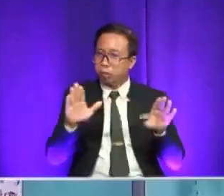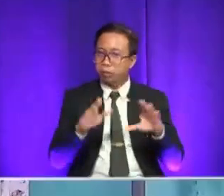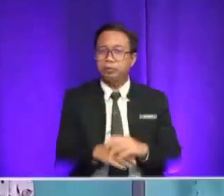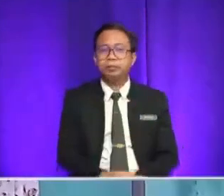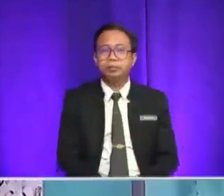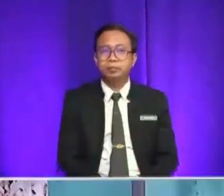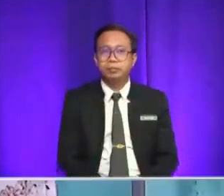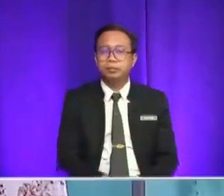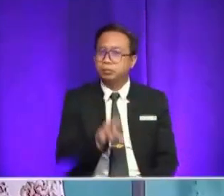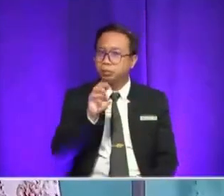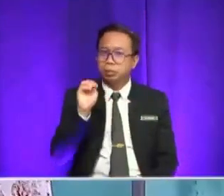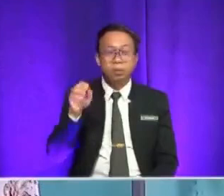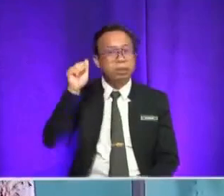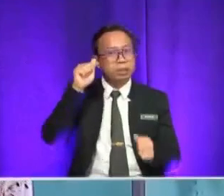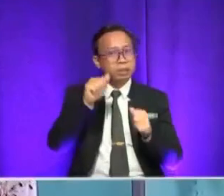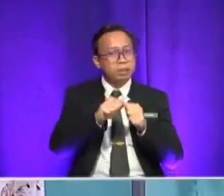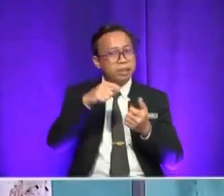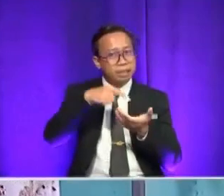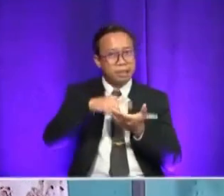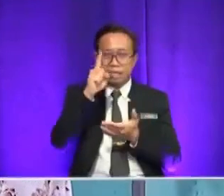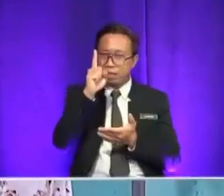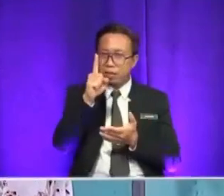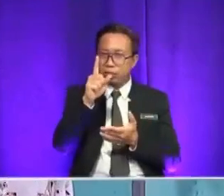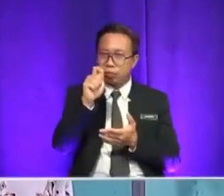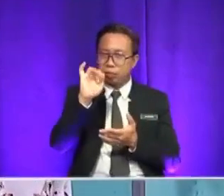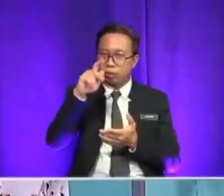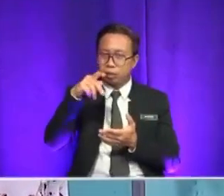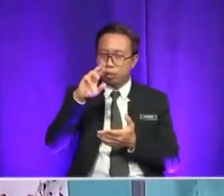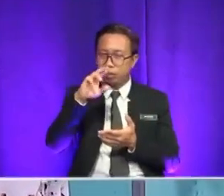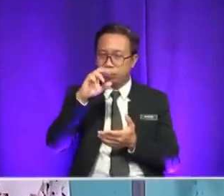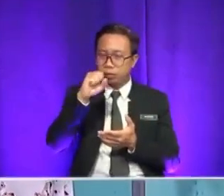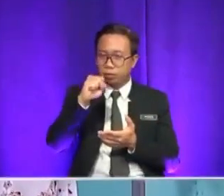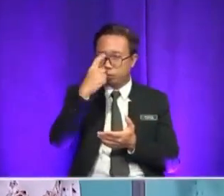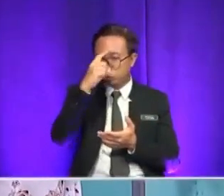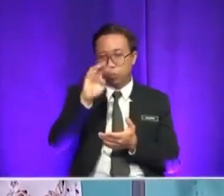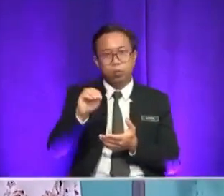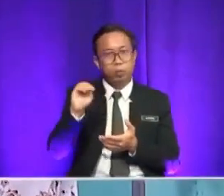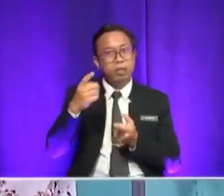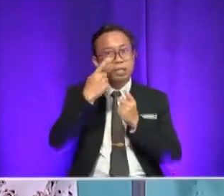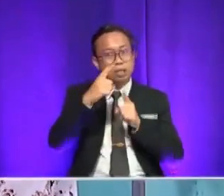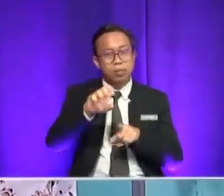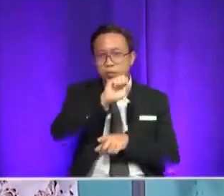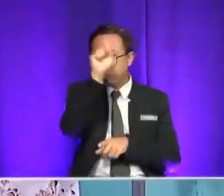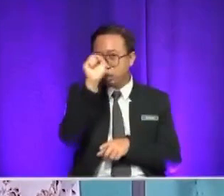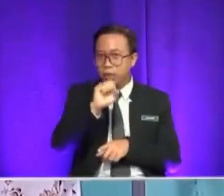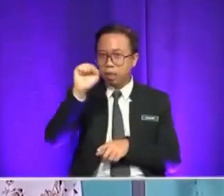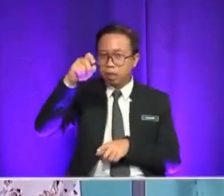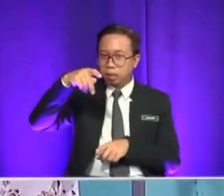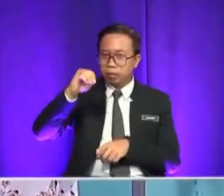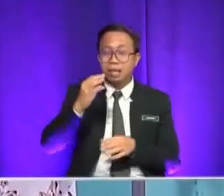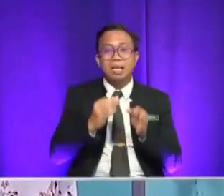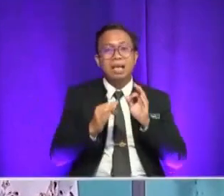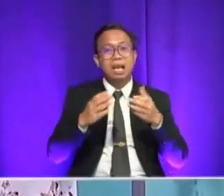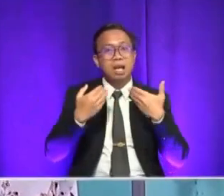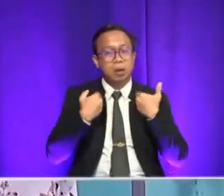Okey. Murid-murid kena ingat okey, ini satu lagi tips untuk murid-murid menjawab soalan SPM. Okey, jika ada